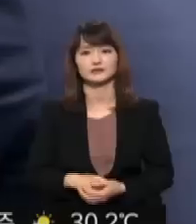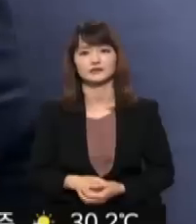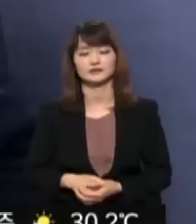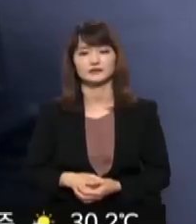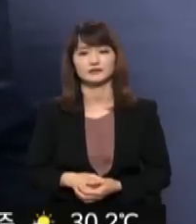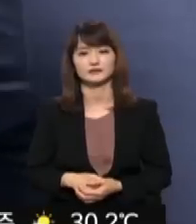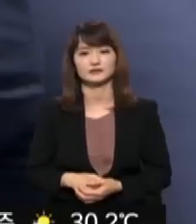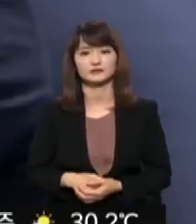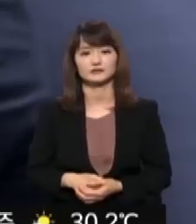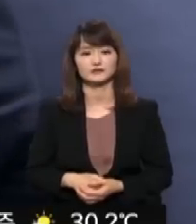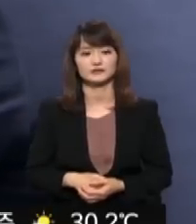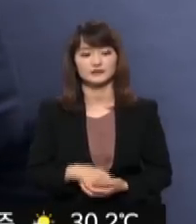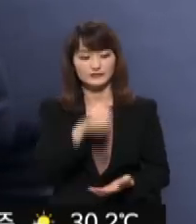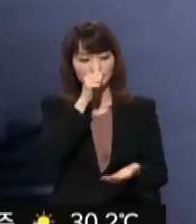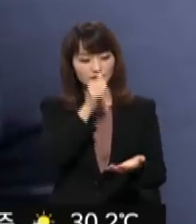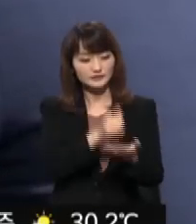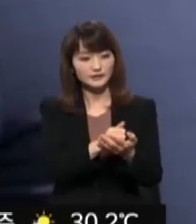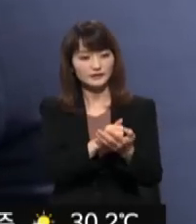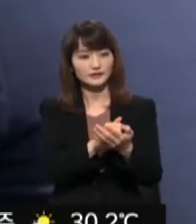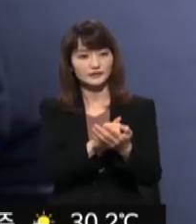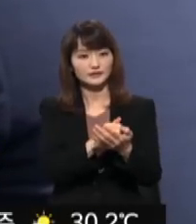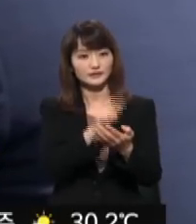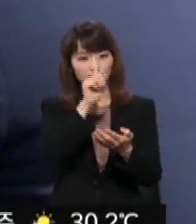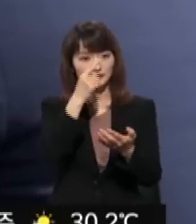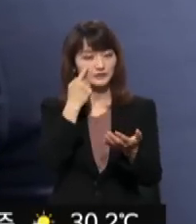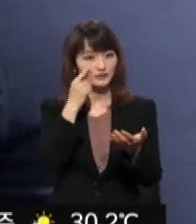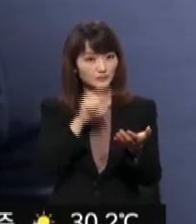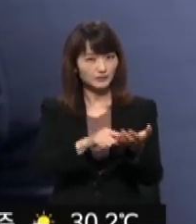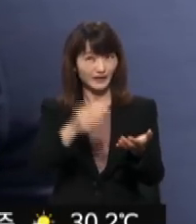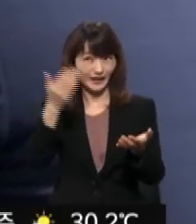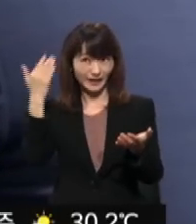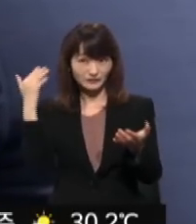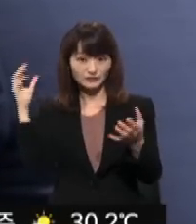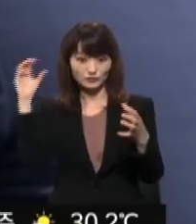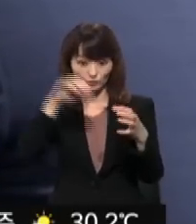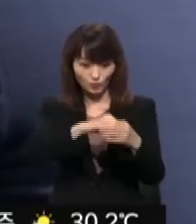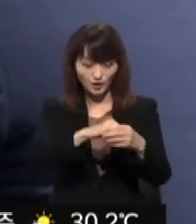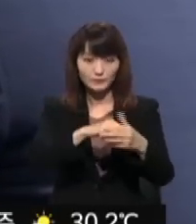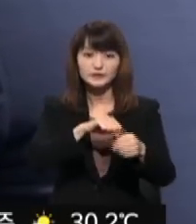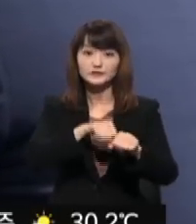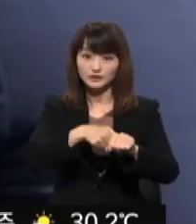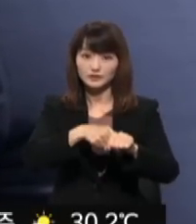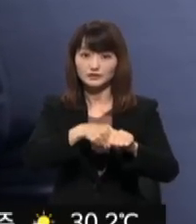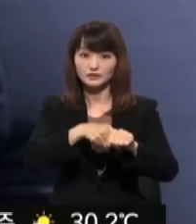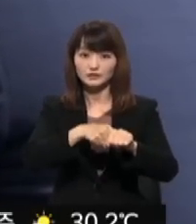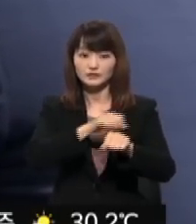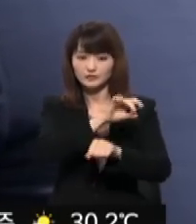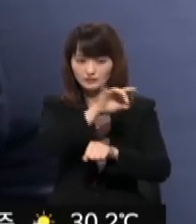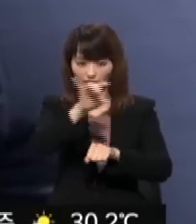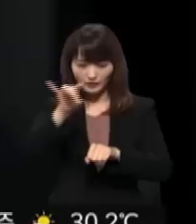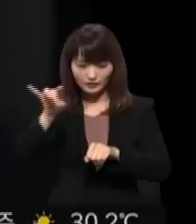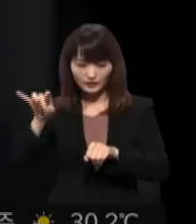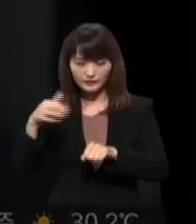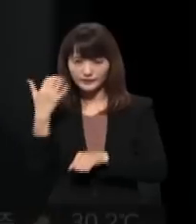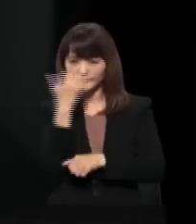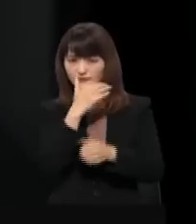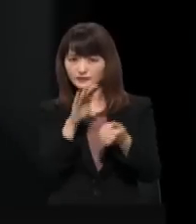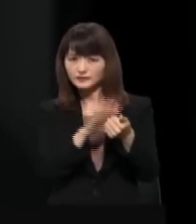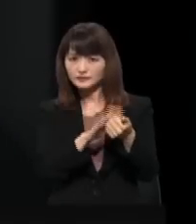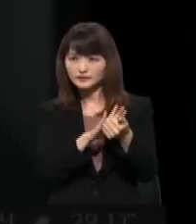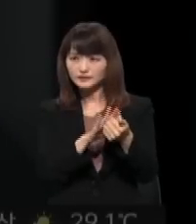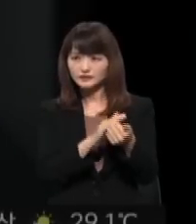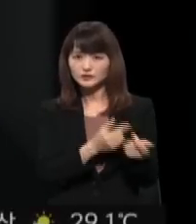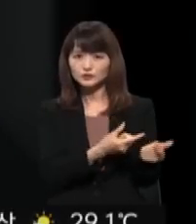이전 거를 동일한 범죄 사실로 다 묶어서 처벌할 수 있지 않겠냐 이런 주장인데 그거는 각각의 향응과 접대가